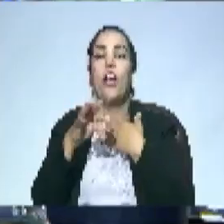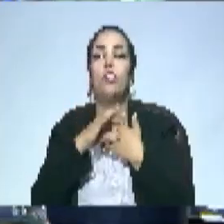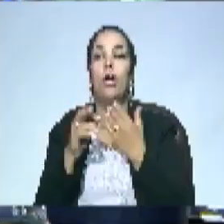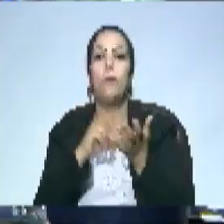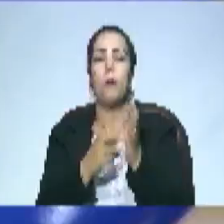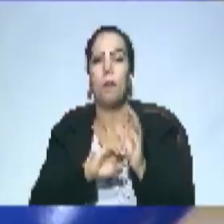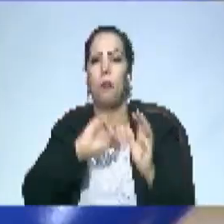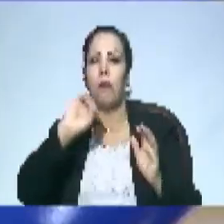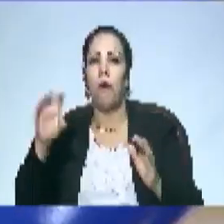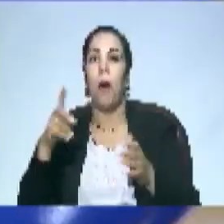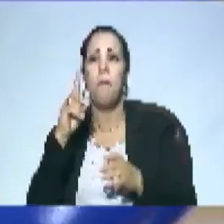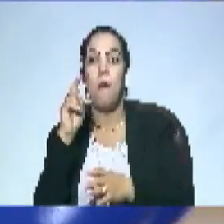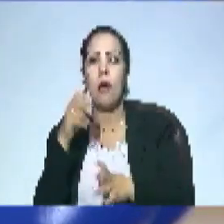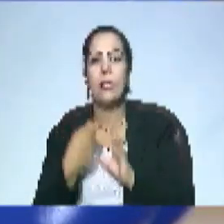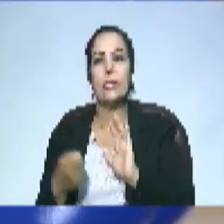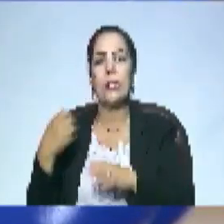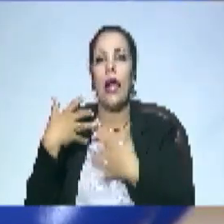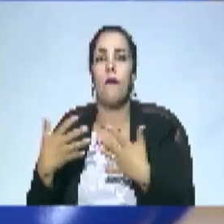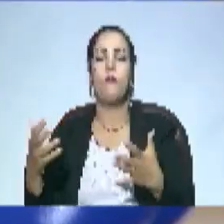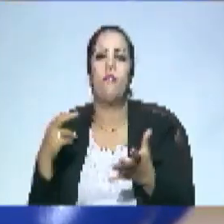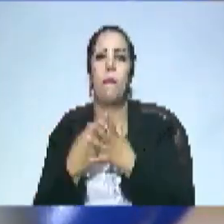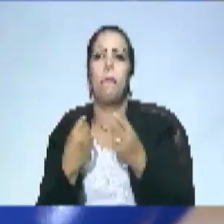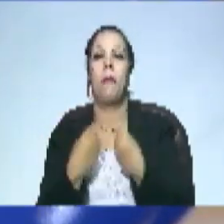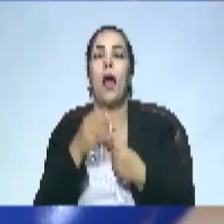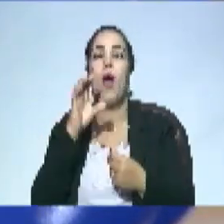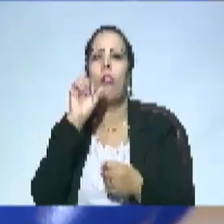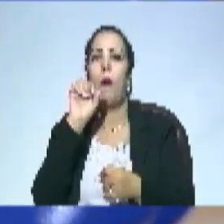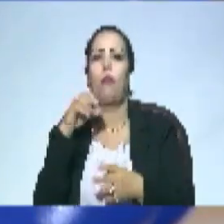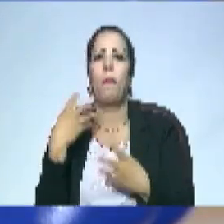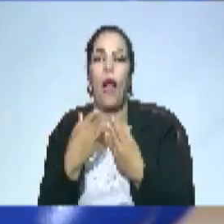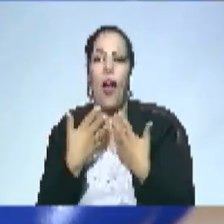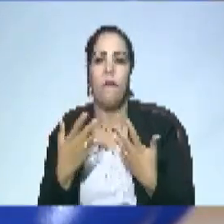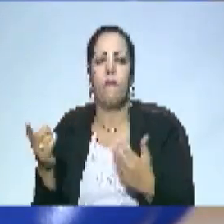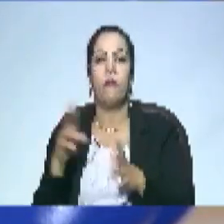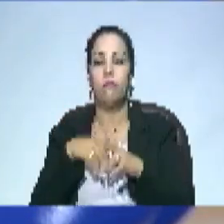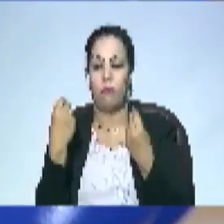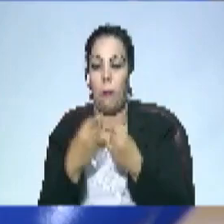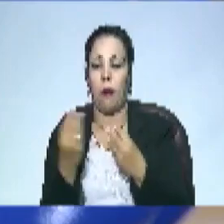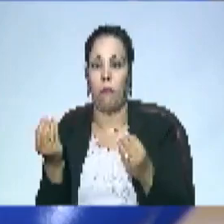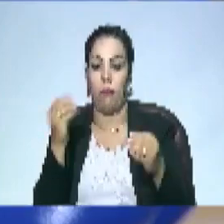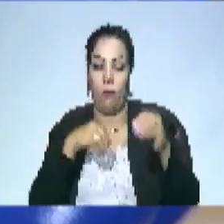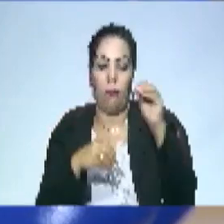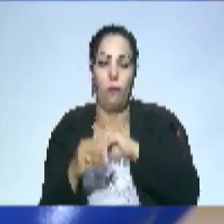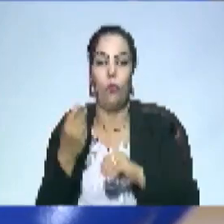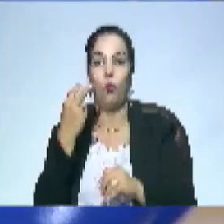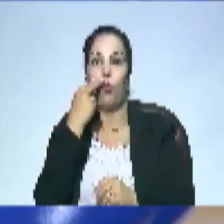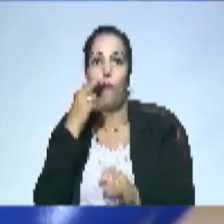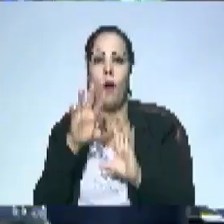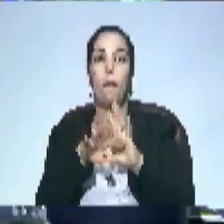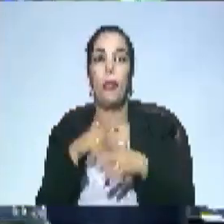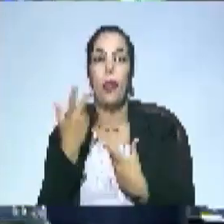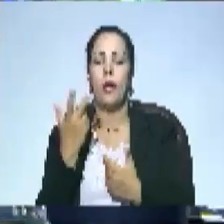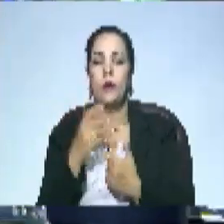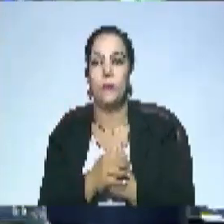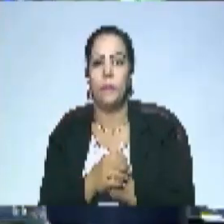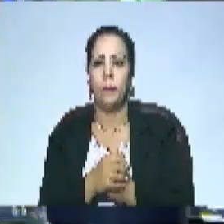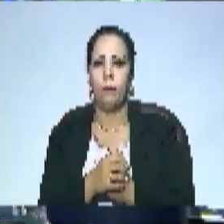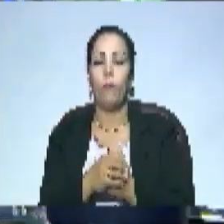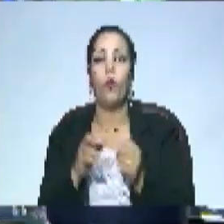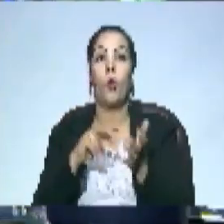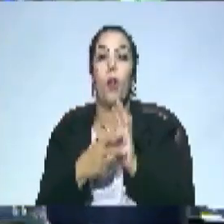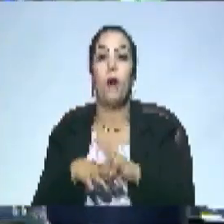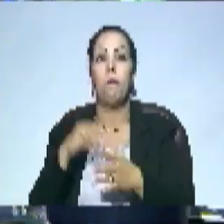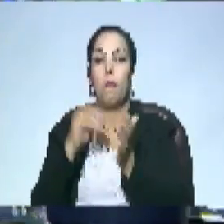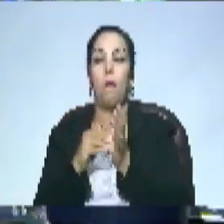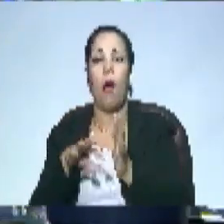تاني وبنخفه، بدل ما نزود مية بيبقى معانا الطماطم الخفيفة دي. فهنحط الاتنين على بعض دلوقتي وهنشوف القصة تمشي ازاي. نحط